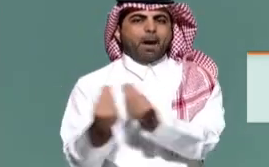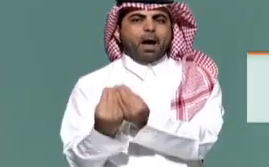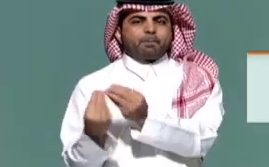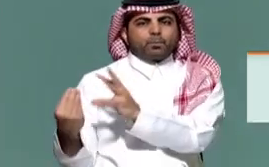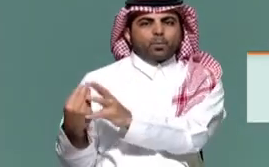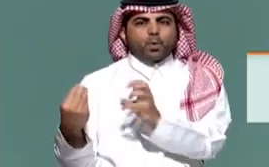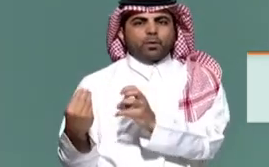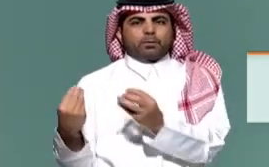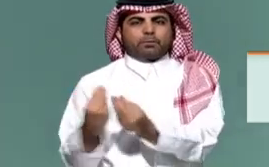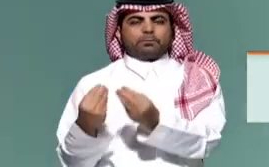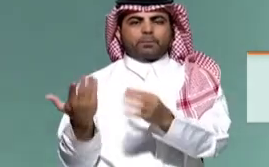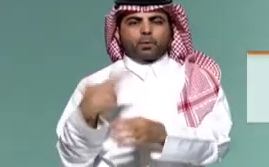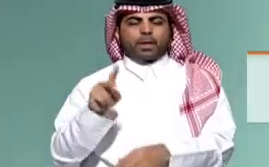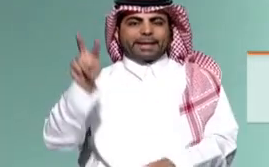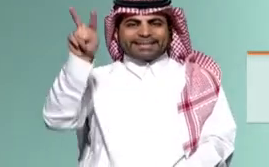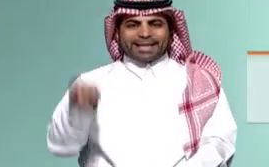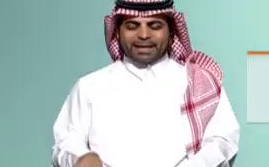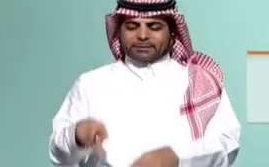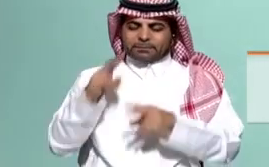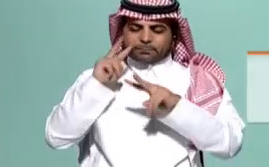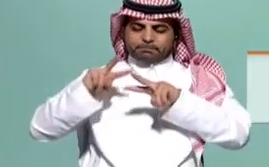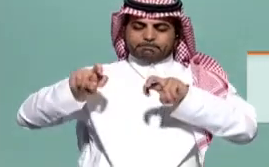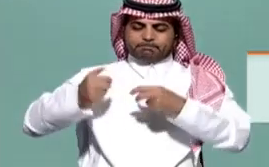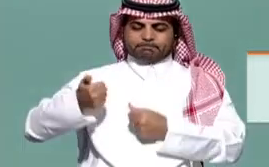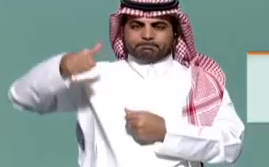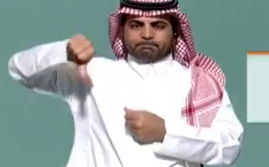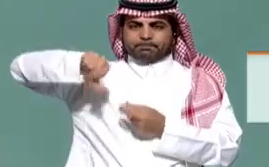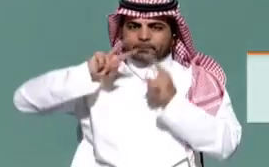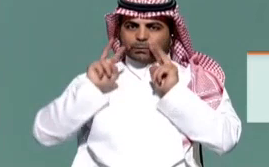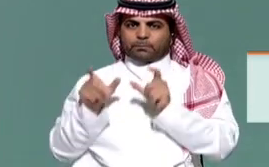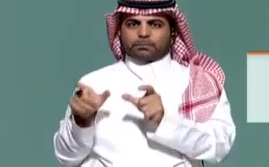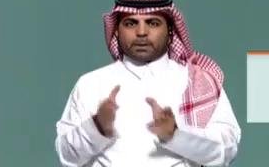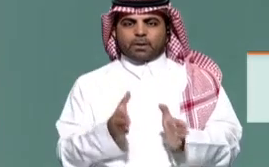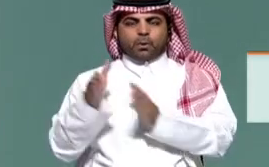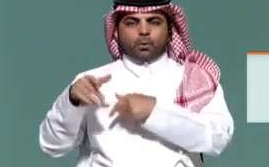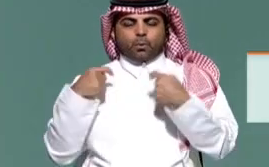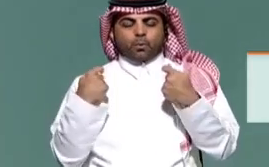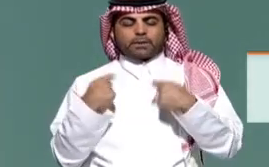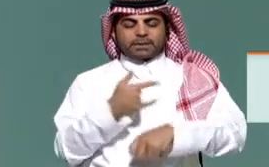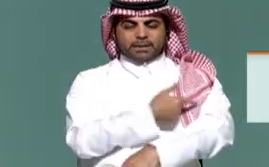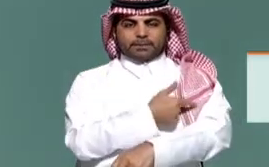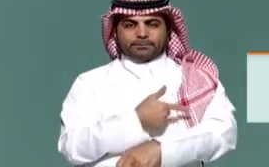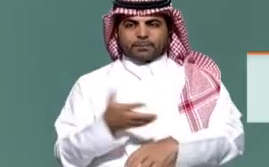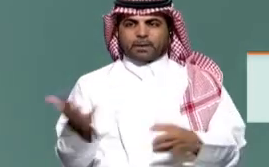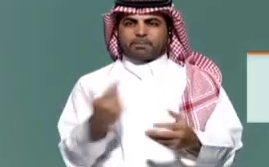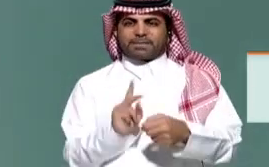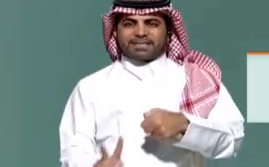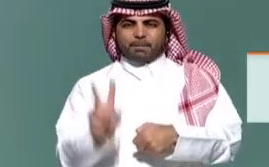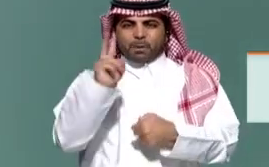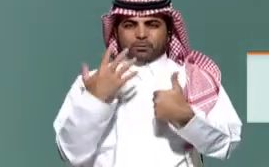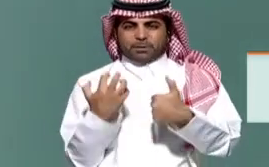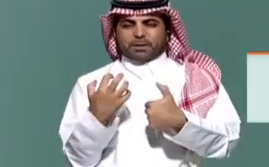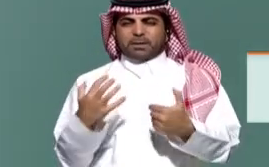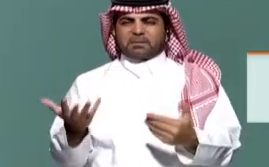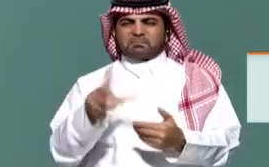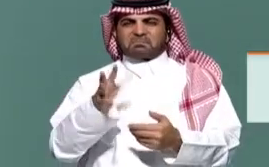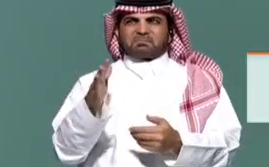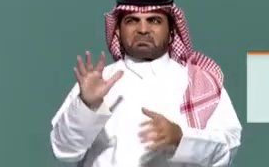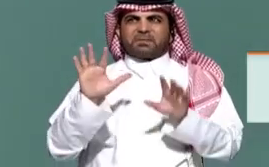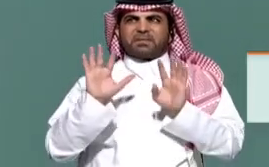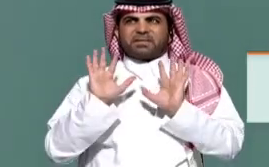وأن 11 حالة تحت التقصي. وأوضحت وزارة الصحة أن الحالات 67 منها